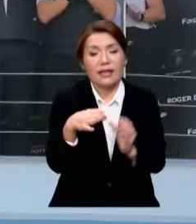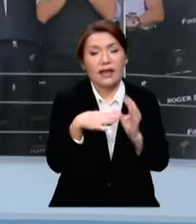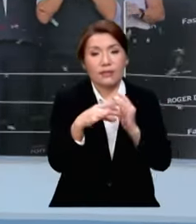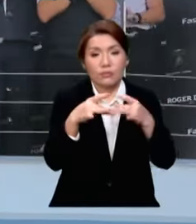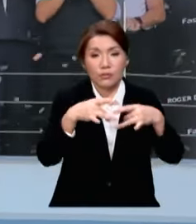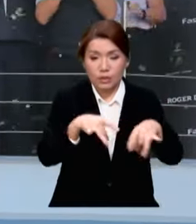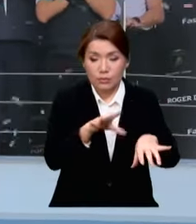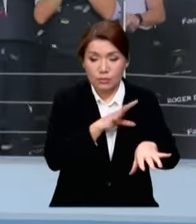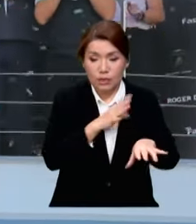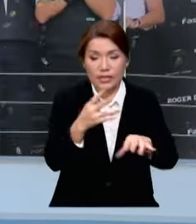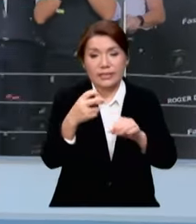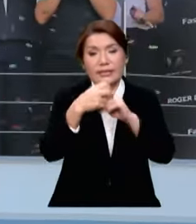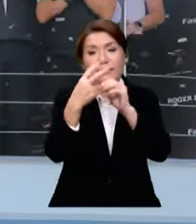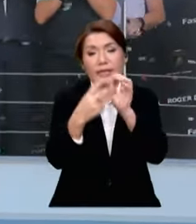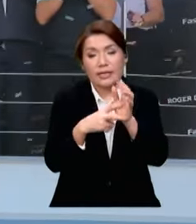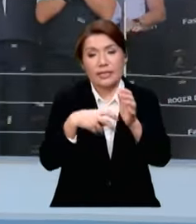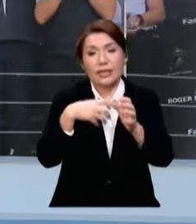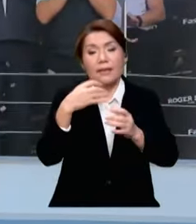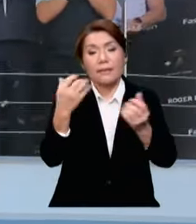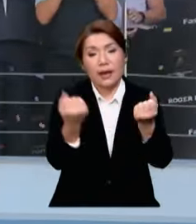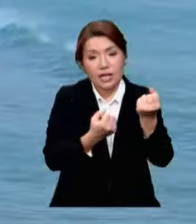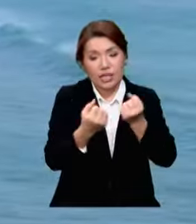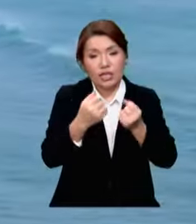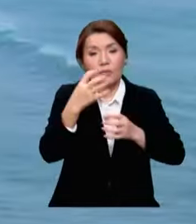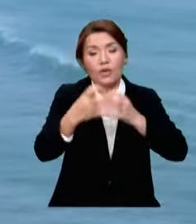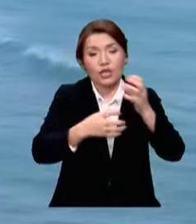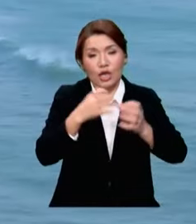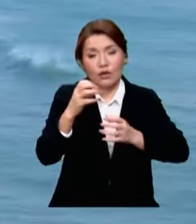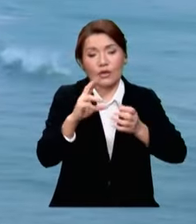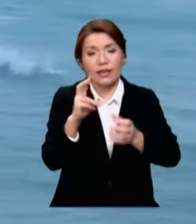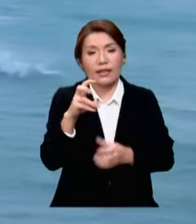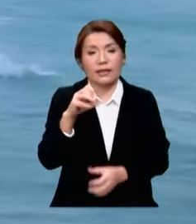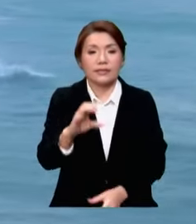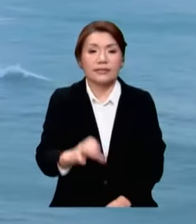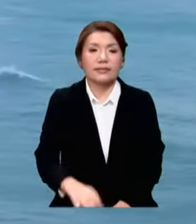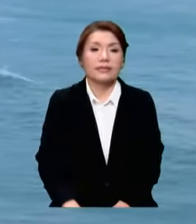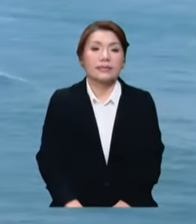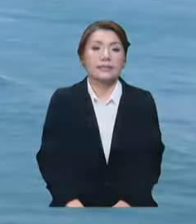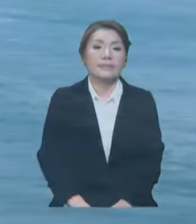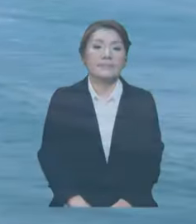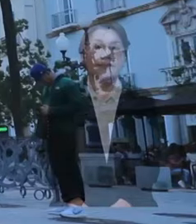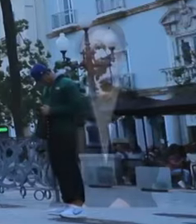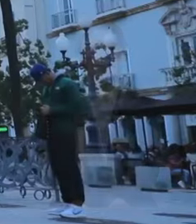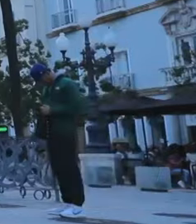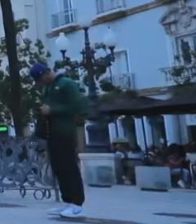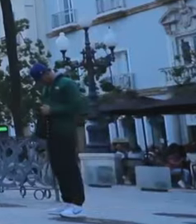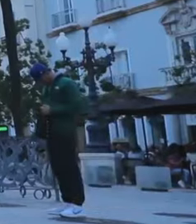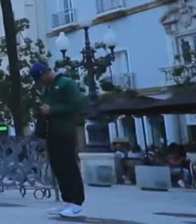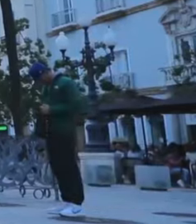Из них 17 машин международного класса. Амина Абдрахманова, Руслан Исмаилов, Рашид Жексембай, Атамекен Бизнес.